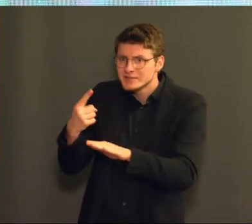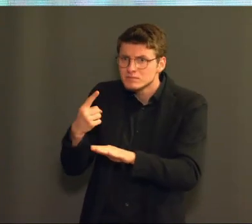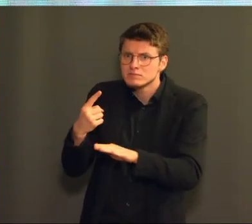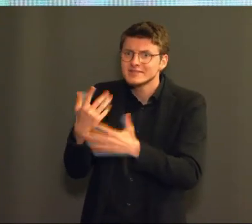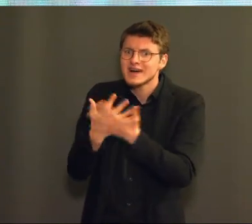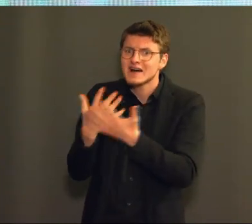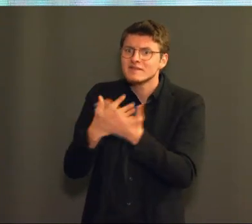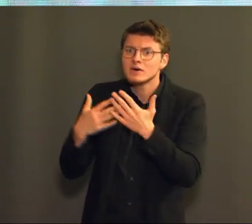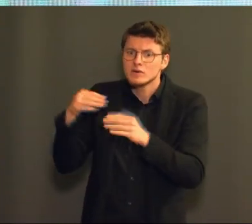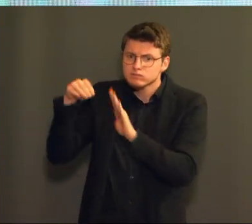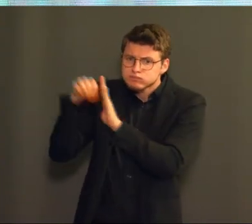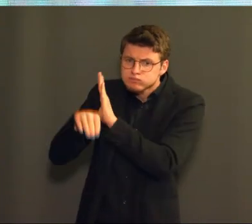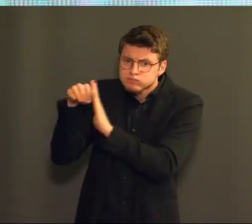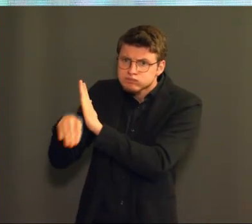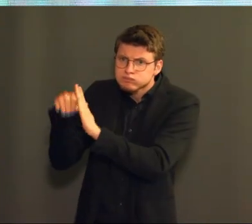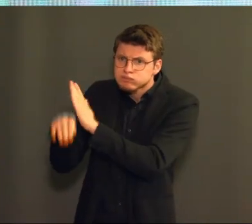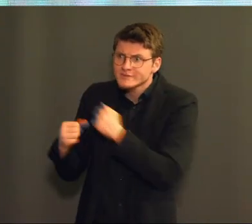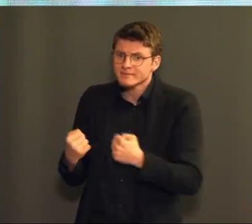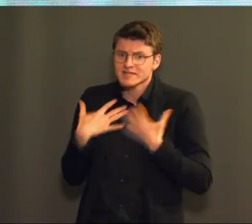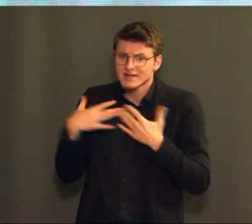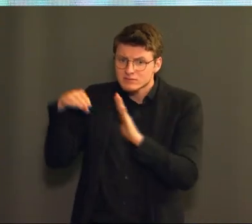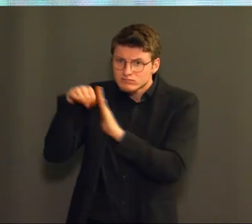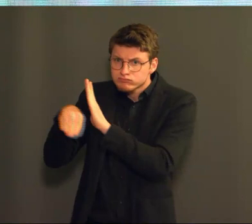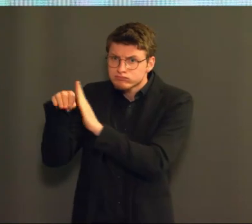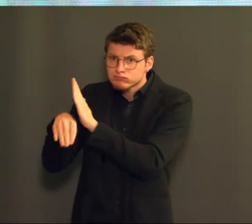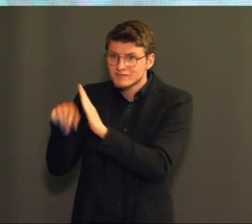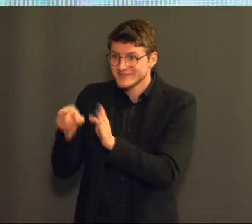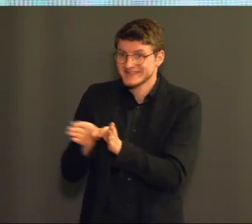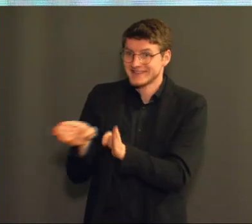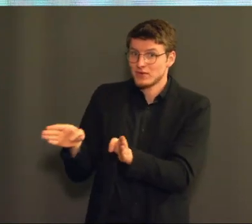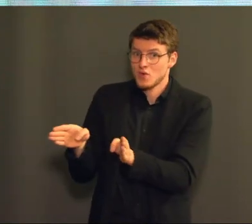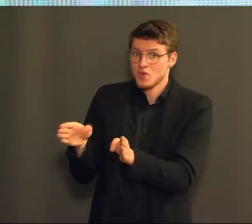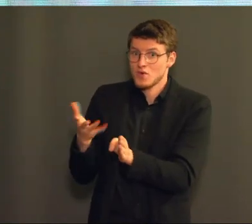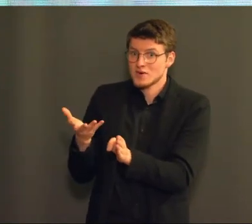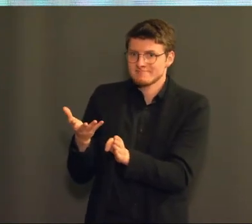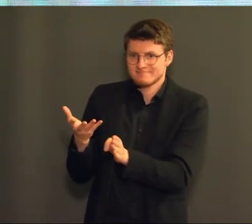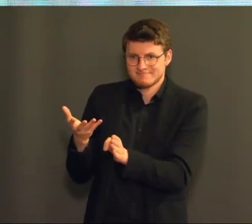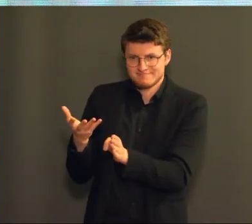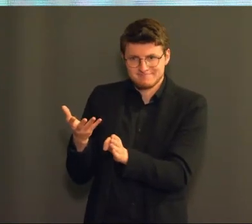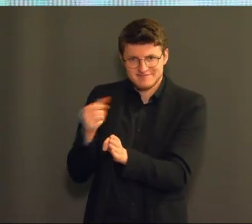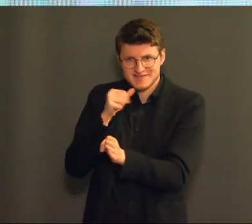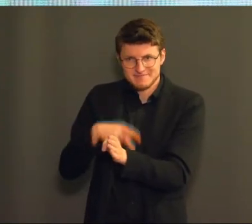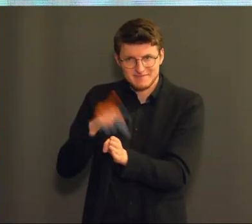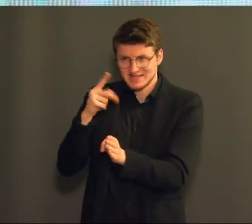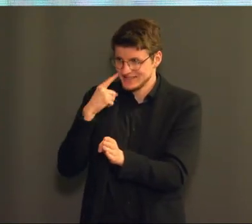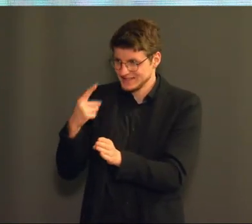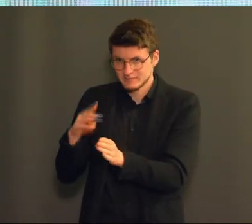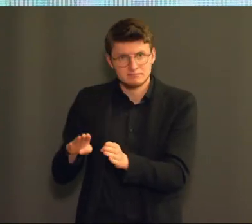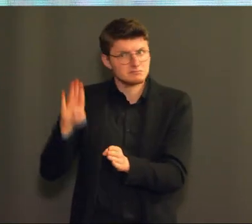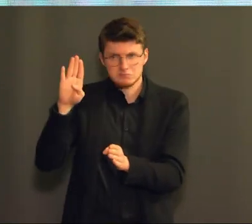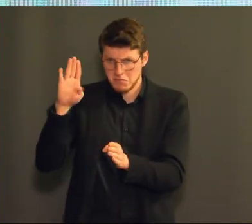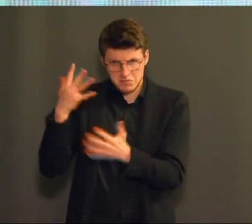vast. Nu, in deze sector wordt niet langer een toename van het aantal gevallen van